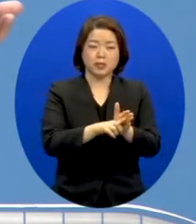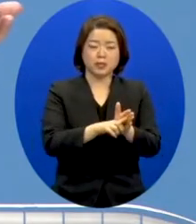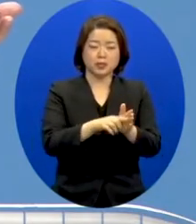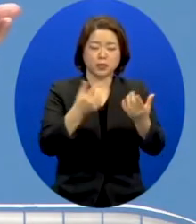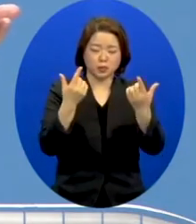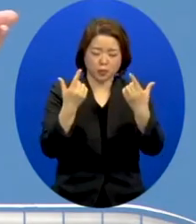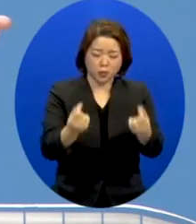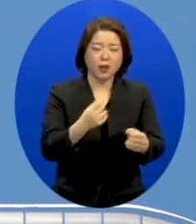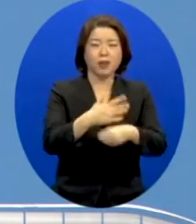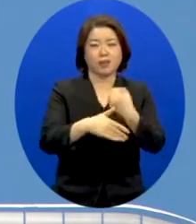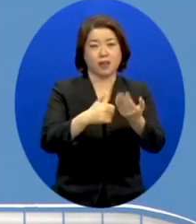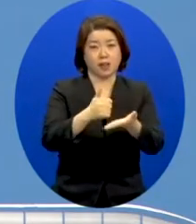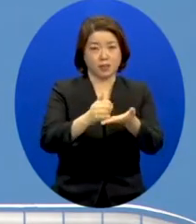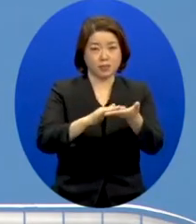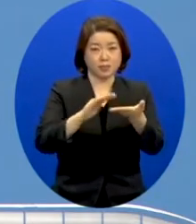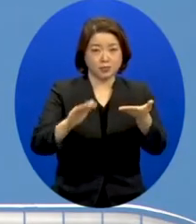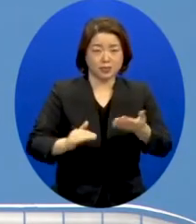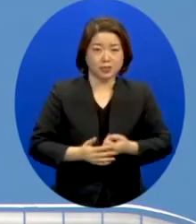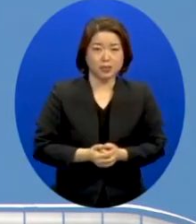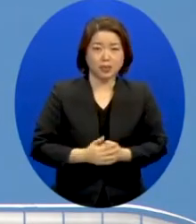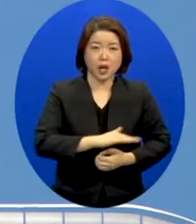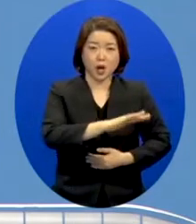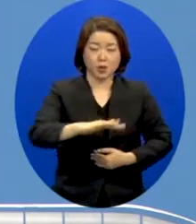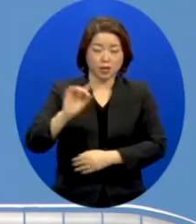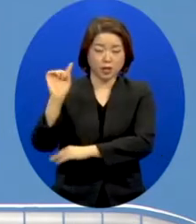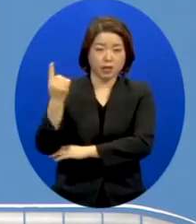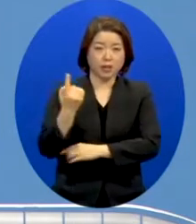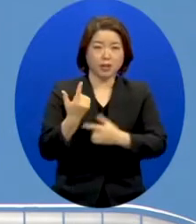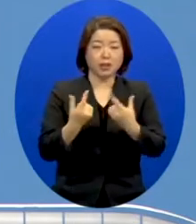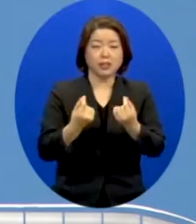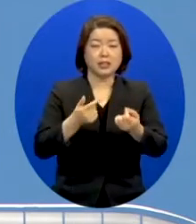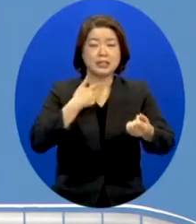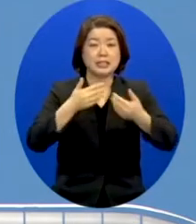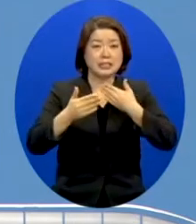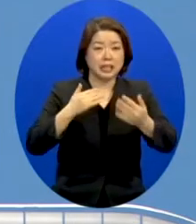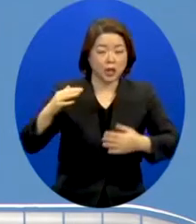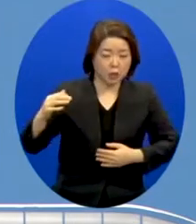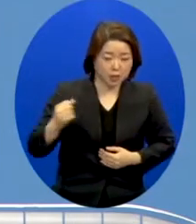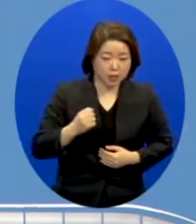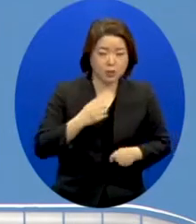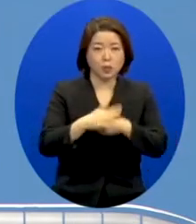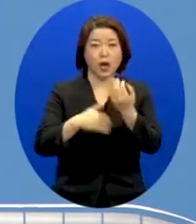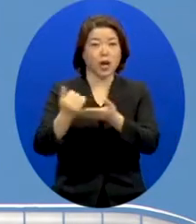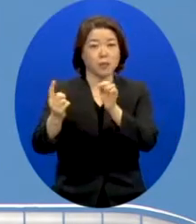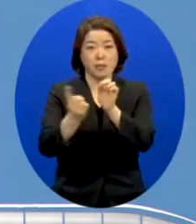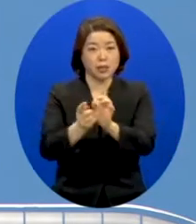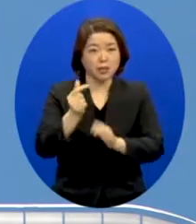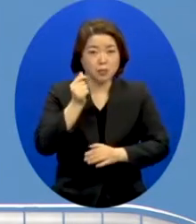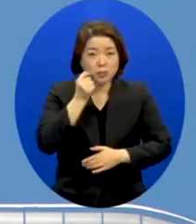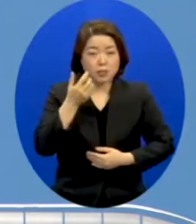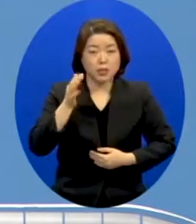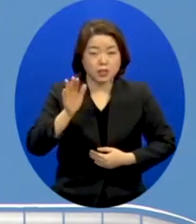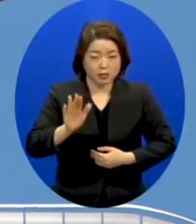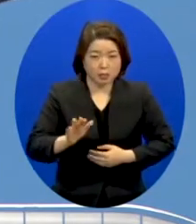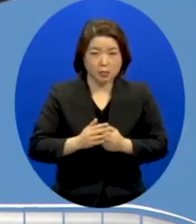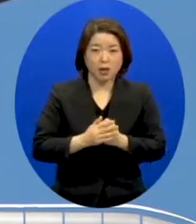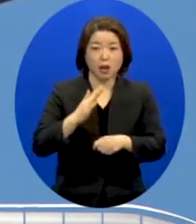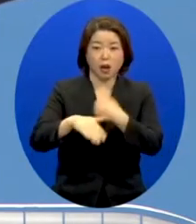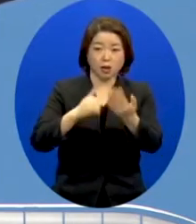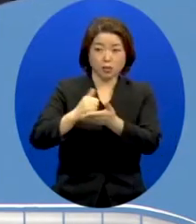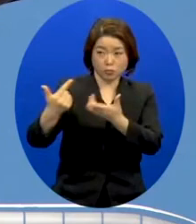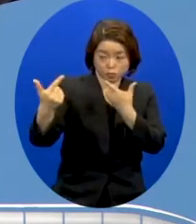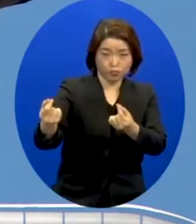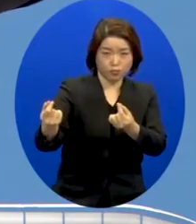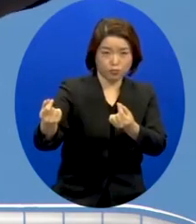싶거든요 우리가 달과 같은 체험으로 하나님을 만나지 혹 못했다 하더라도 하나님은 그분이 신기 분명